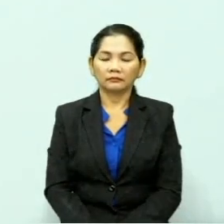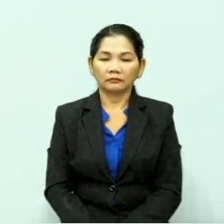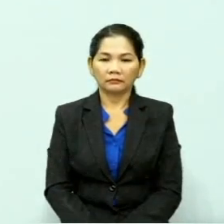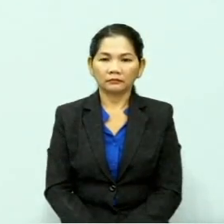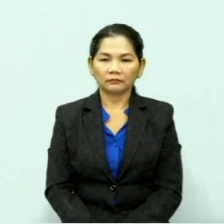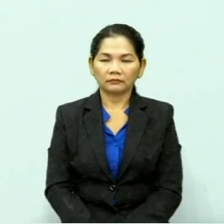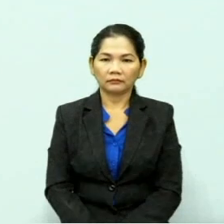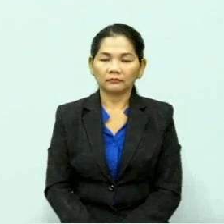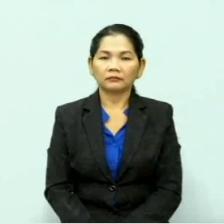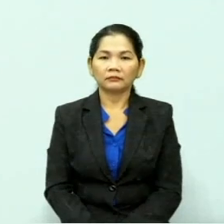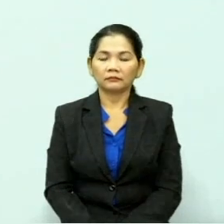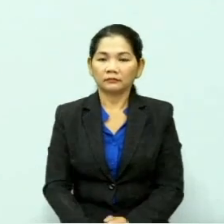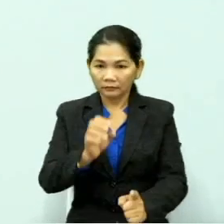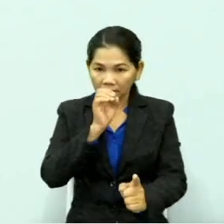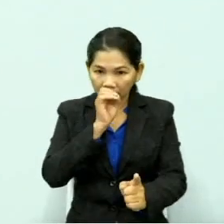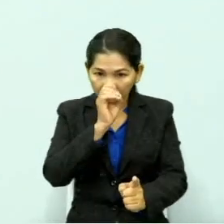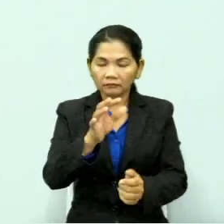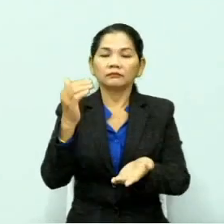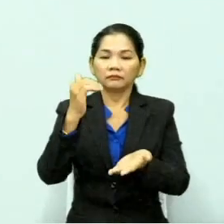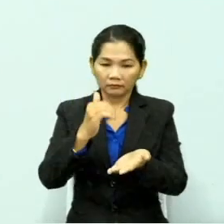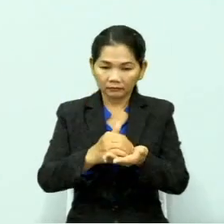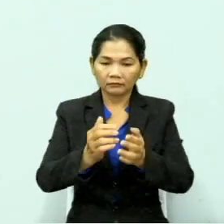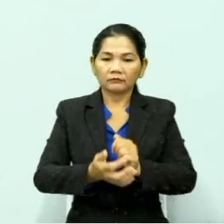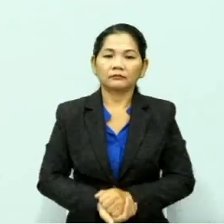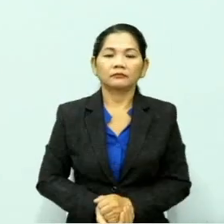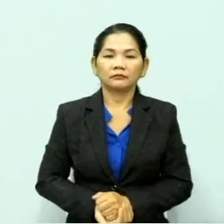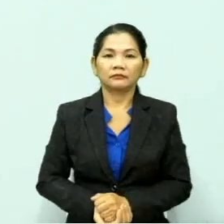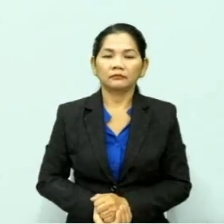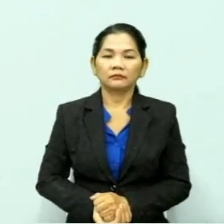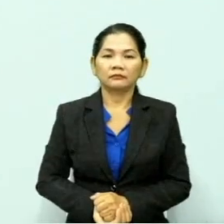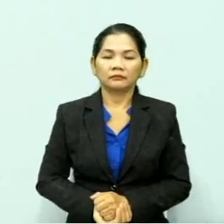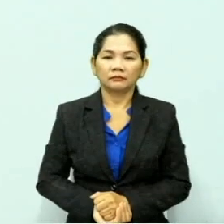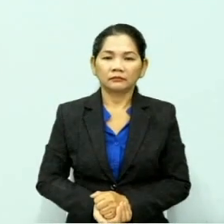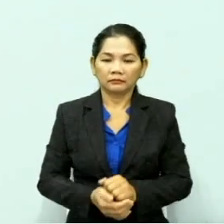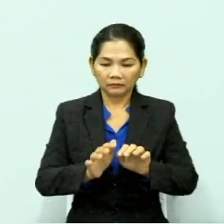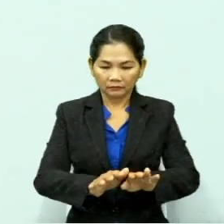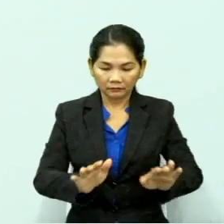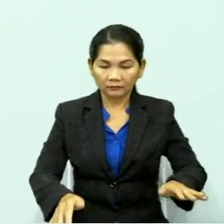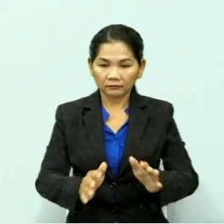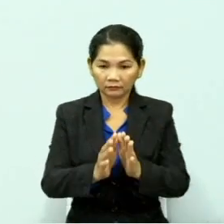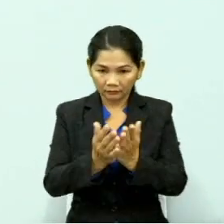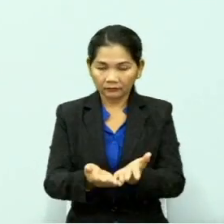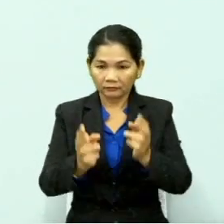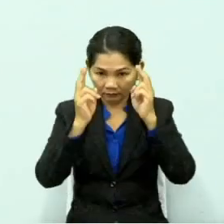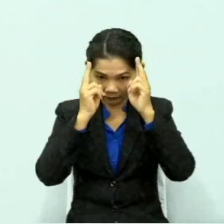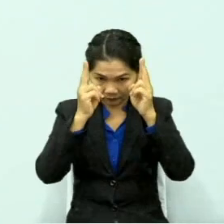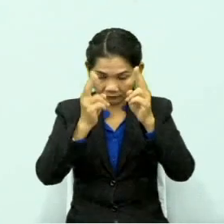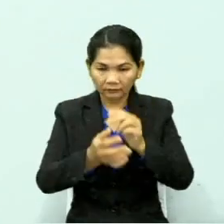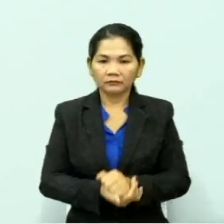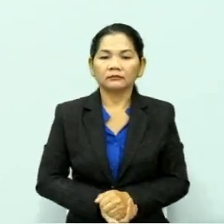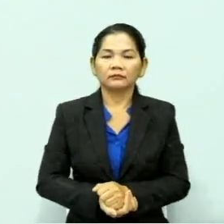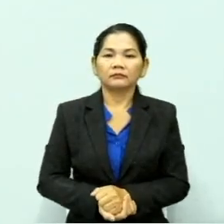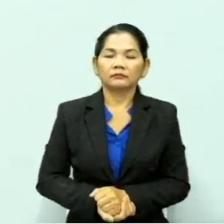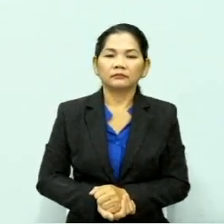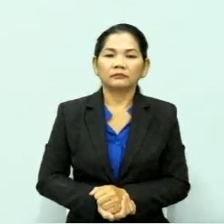chàng chẳng nhạc rưu bằng chị ở con mà đón tiệt chà xâm rập con đa miên xếp hơi sạc xa cô